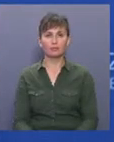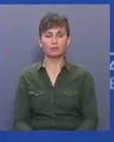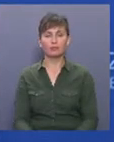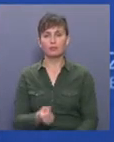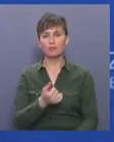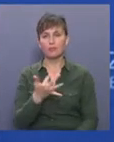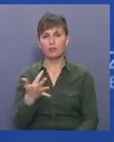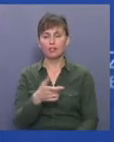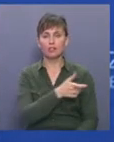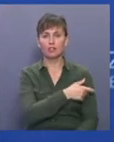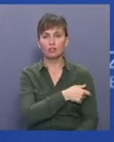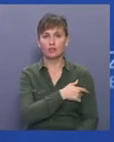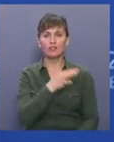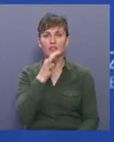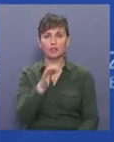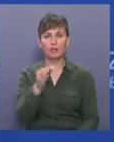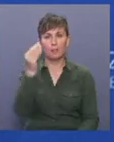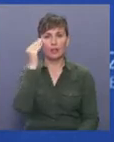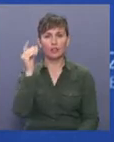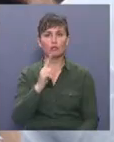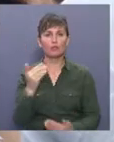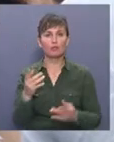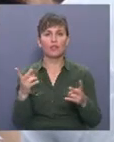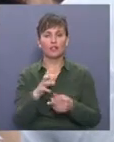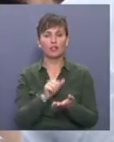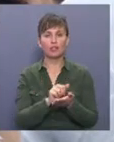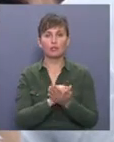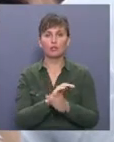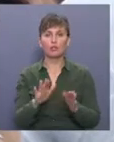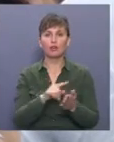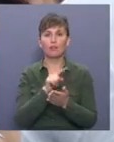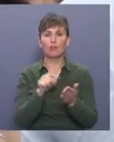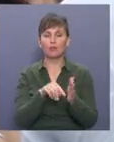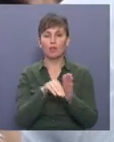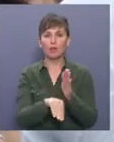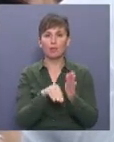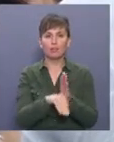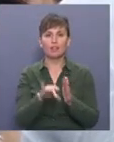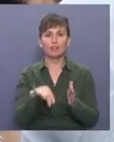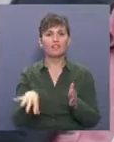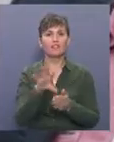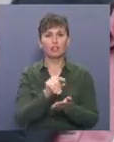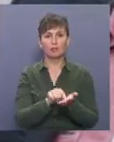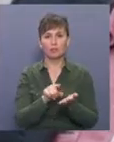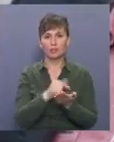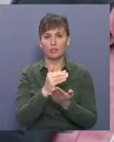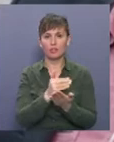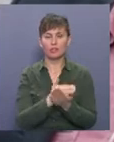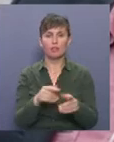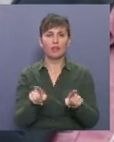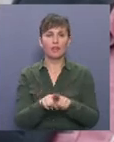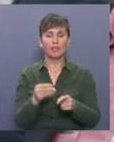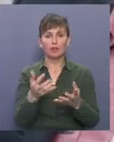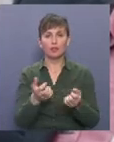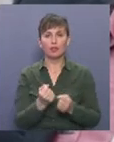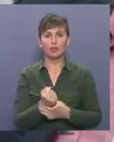Несколько членов совета высказали мнение о том, что им следует заниматься не только вопросами накопления, но и всей пенсионной системы. Такая идея не получила